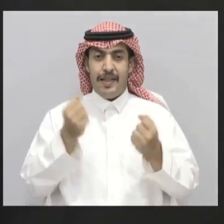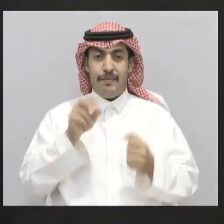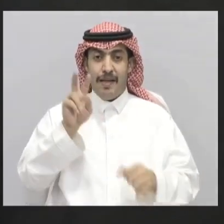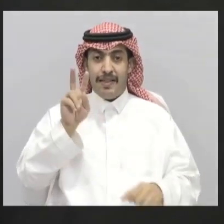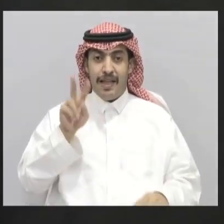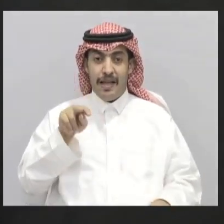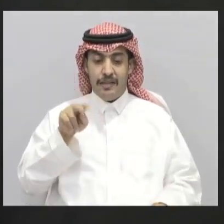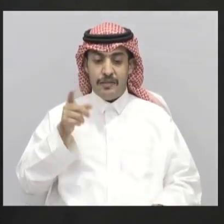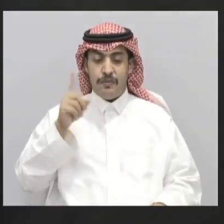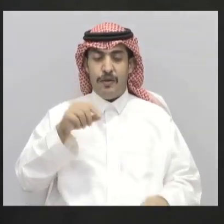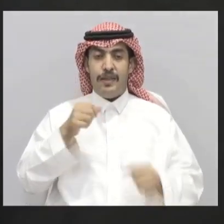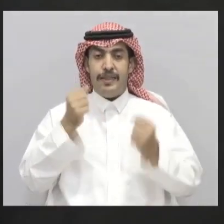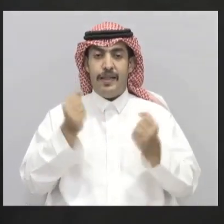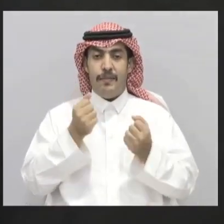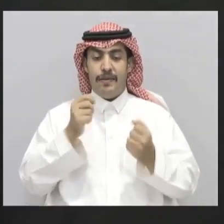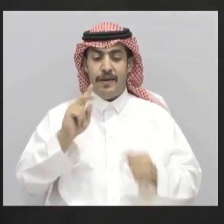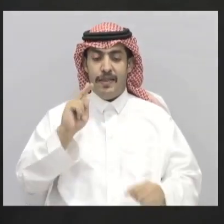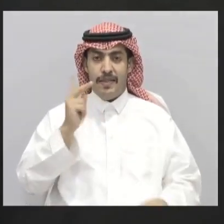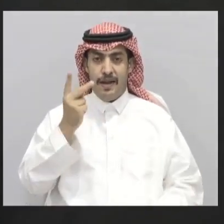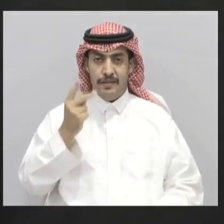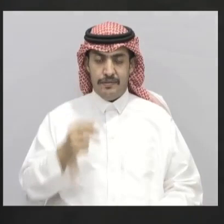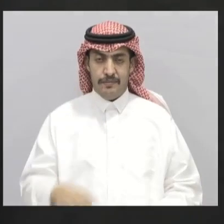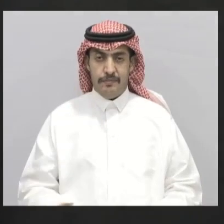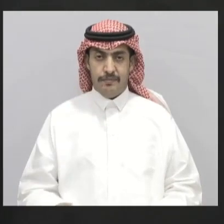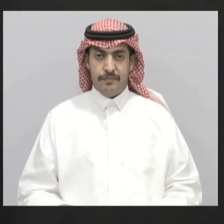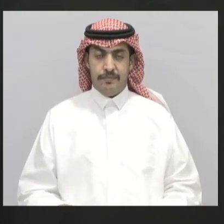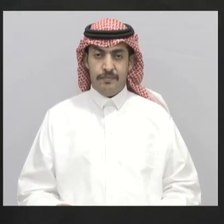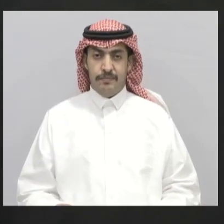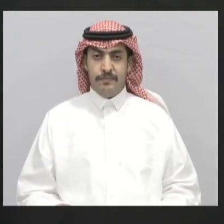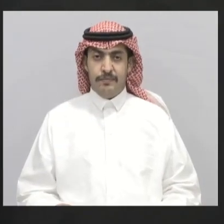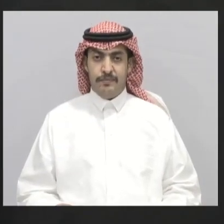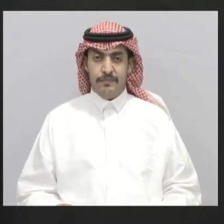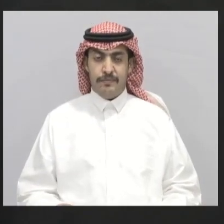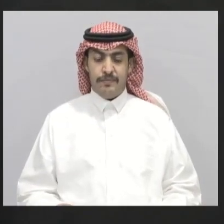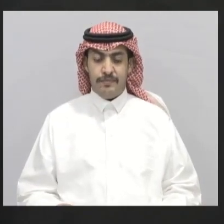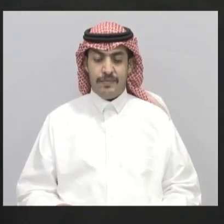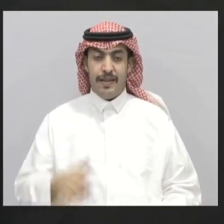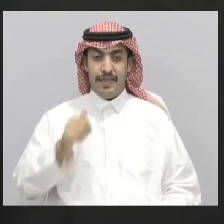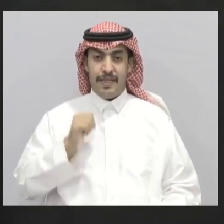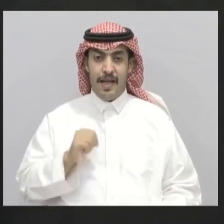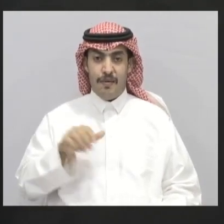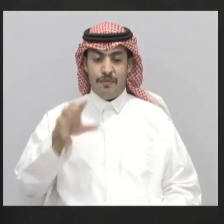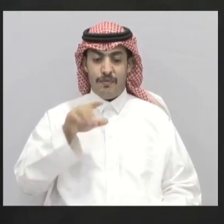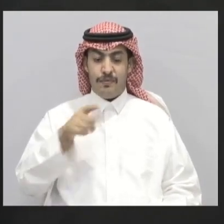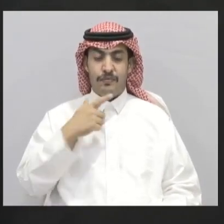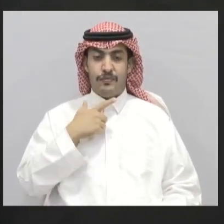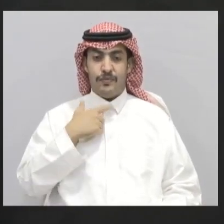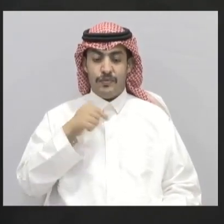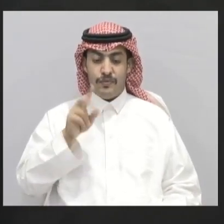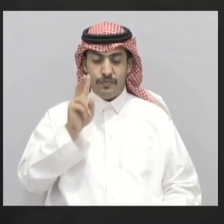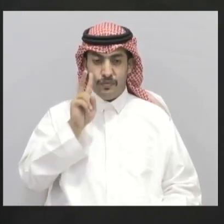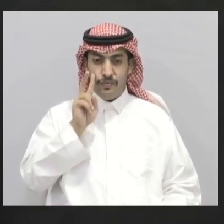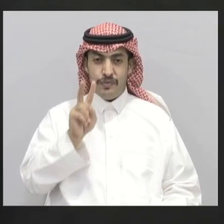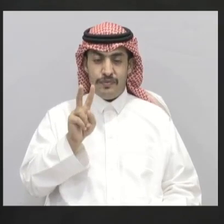الحادي عشر والتمرين الثاني عشر هيا اعزائي اريدكم ان